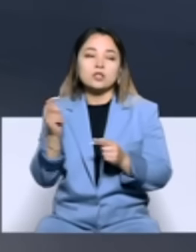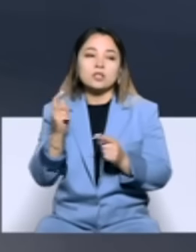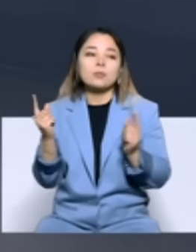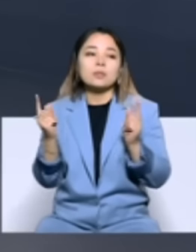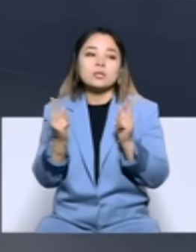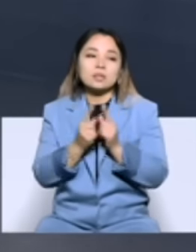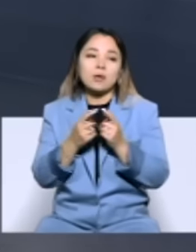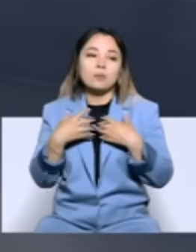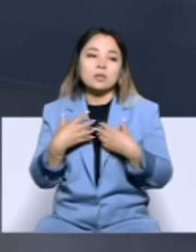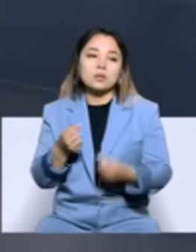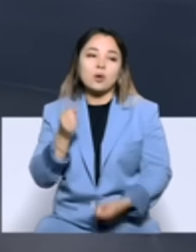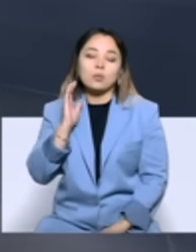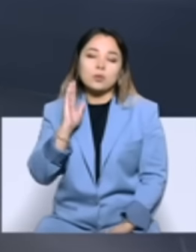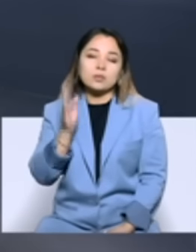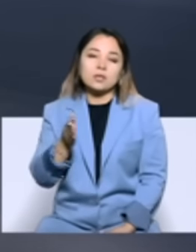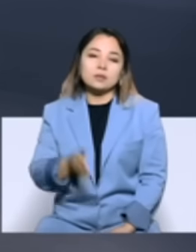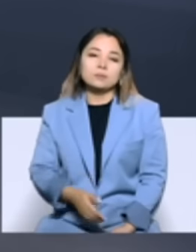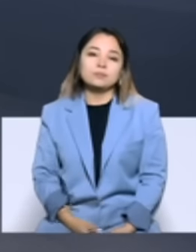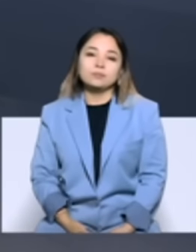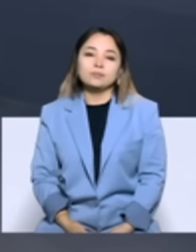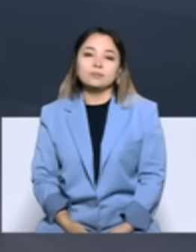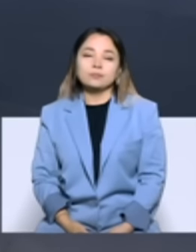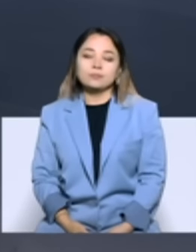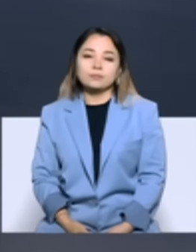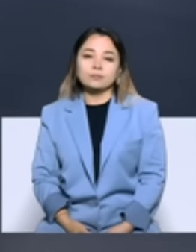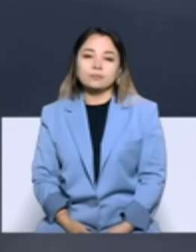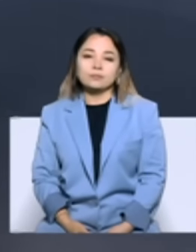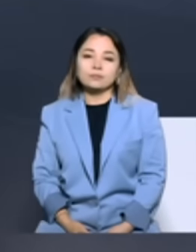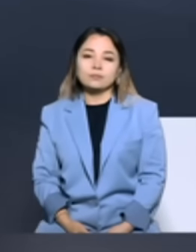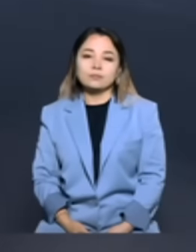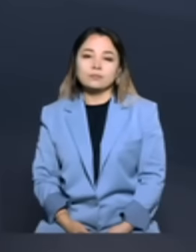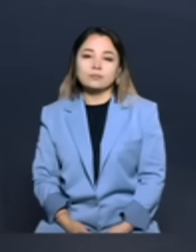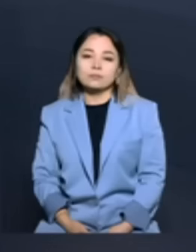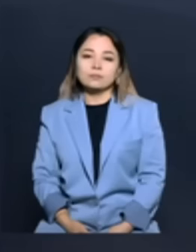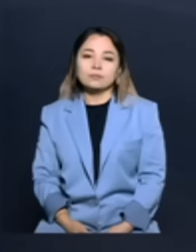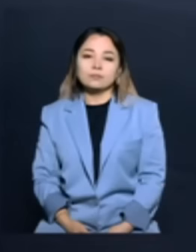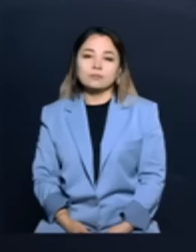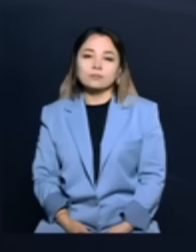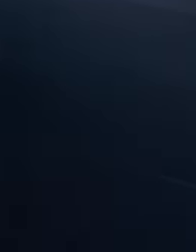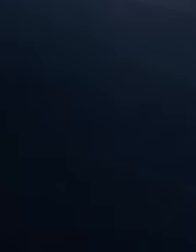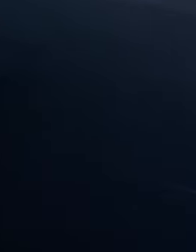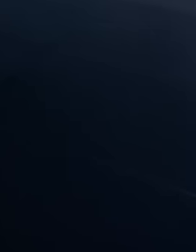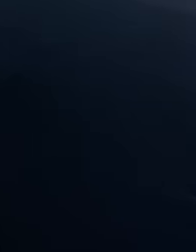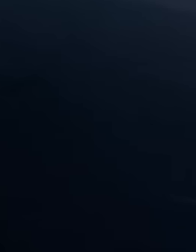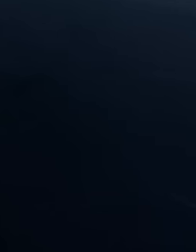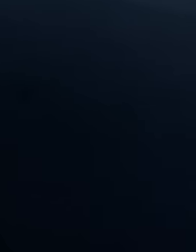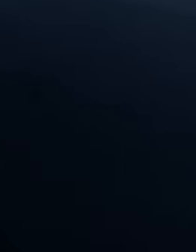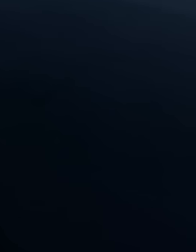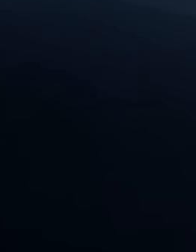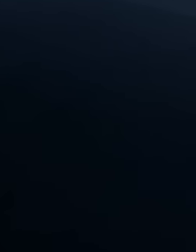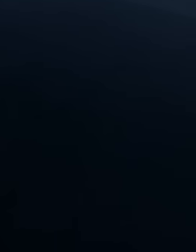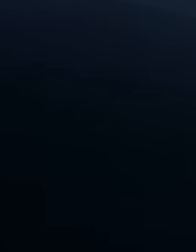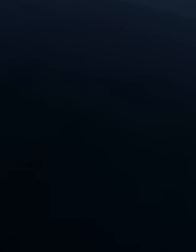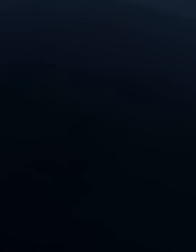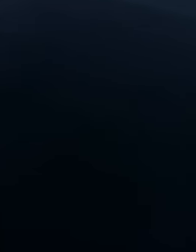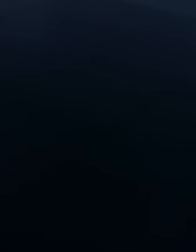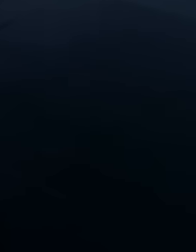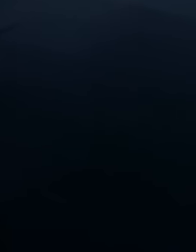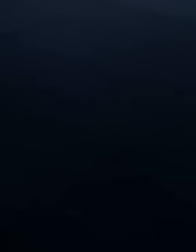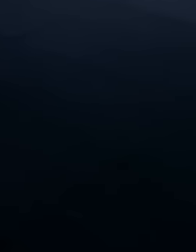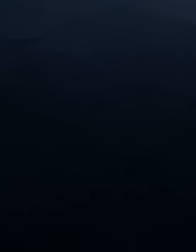Қазақстанның аптасы осындай. Келесі жексенбіде жүздескенше.